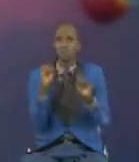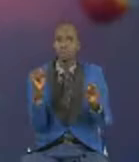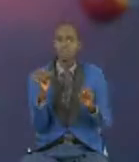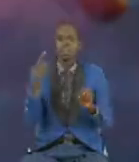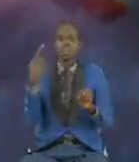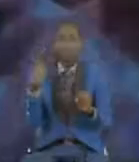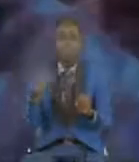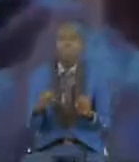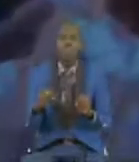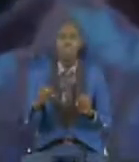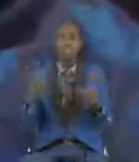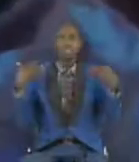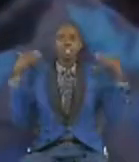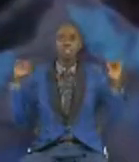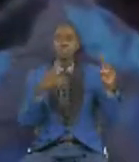les anges du Seigneur,